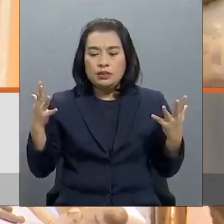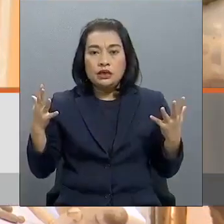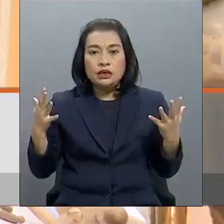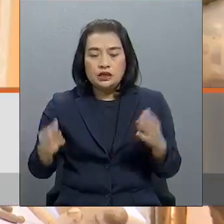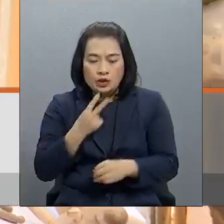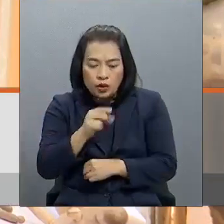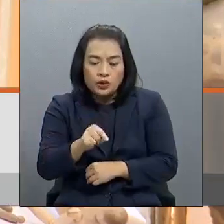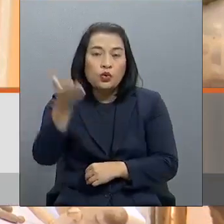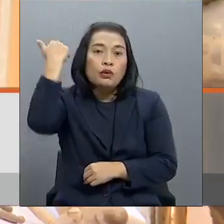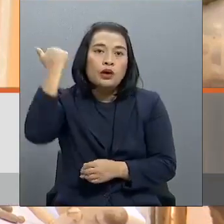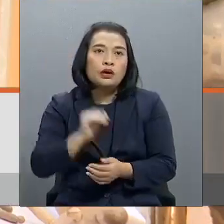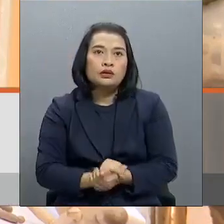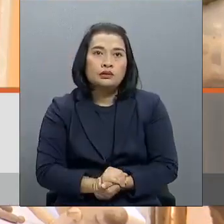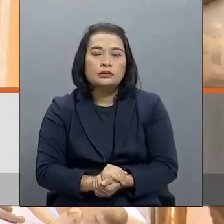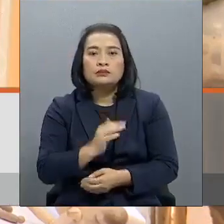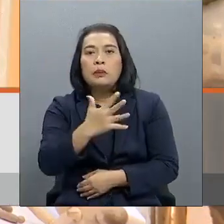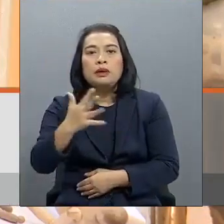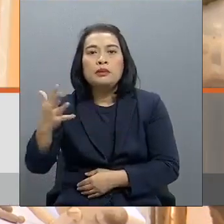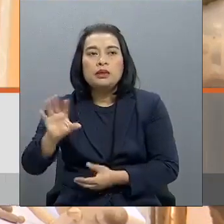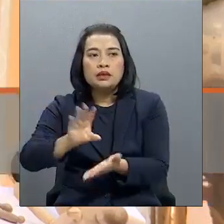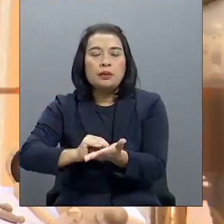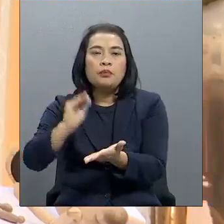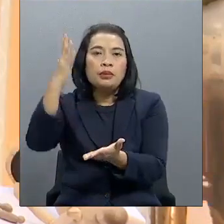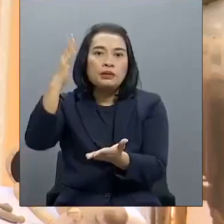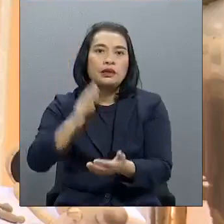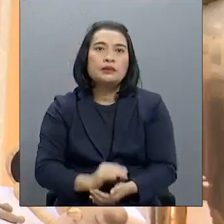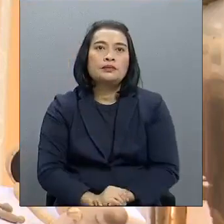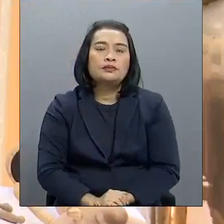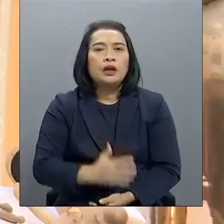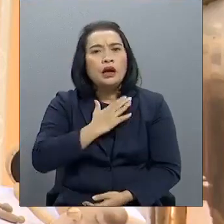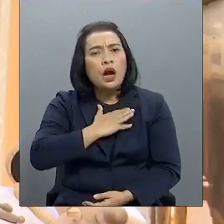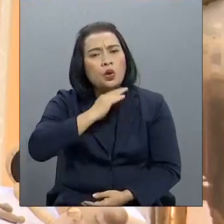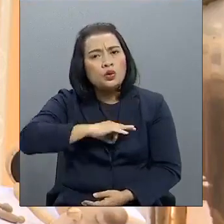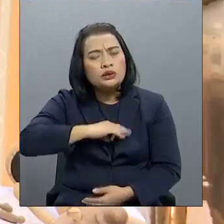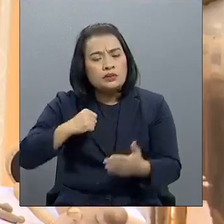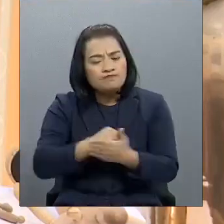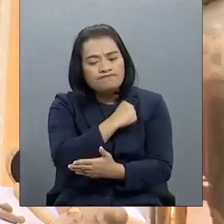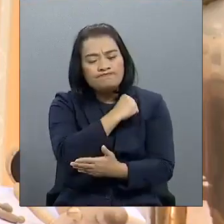ในปัจจุบันเนี่ยไม่มีที่จะเก็บไว ้ เราก็รู้สึกเสียดายอ่ะ